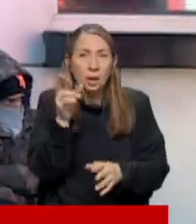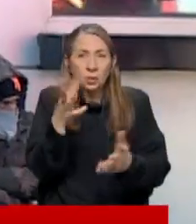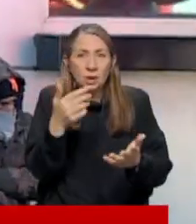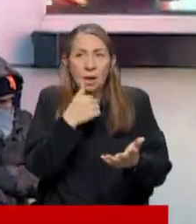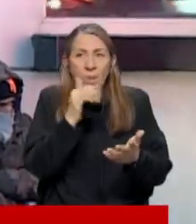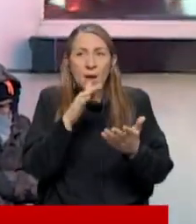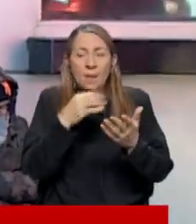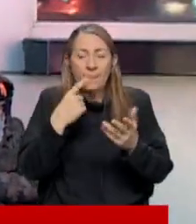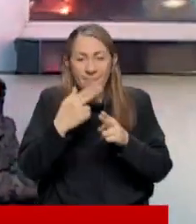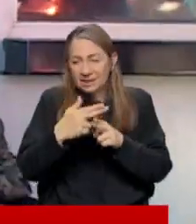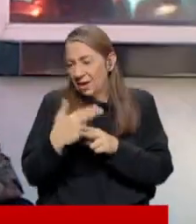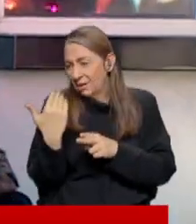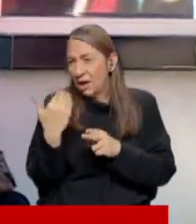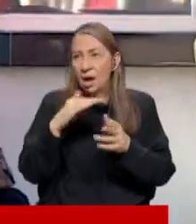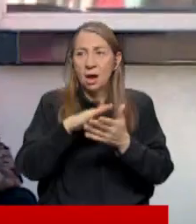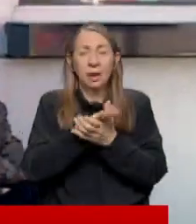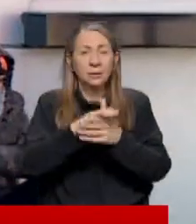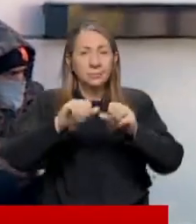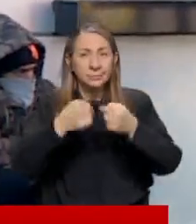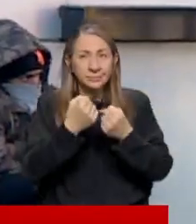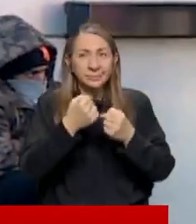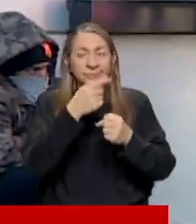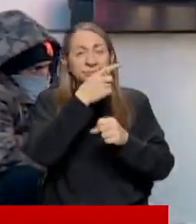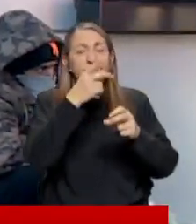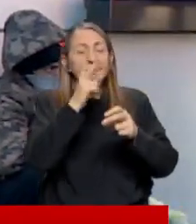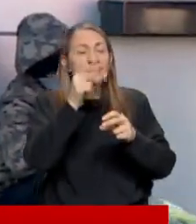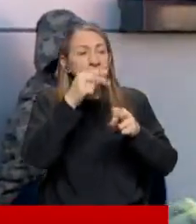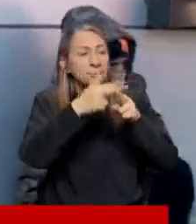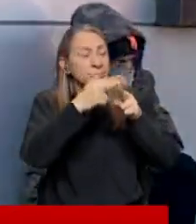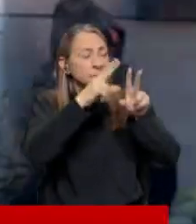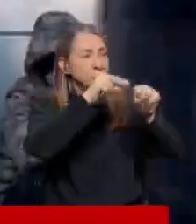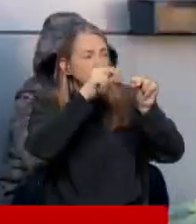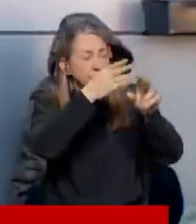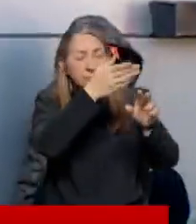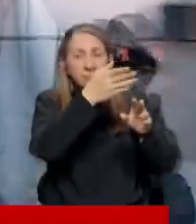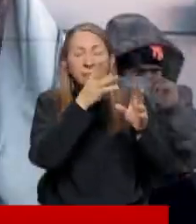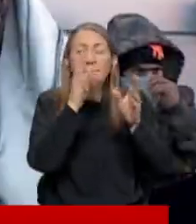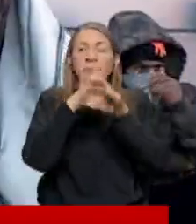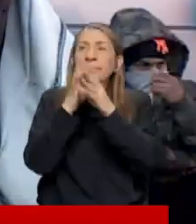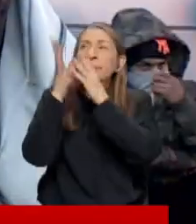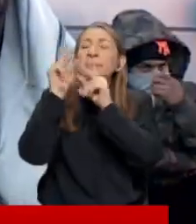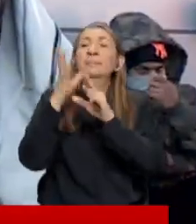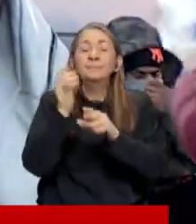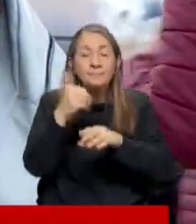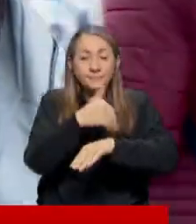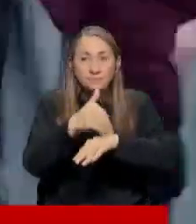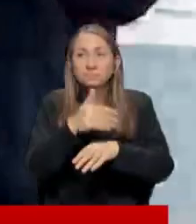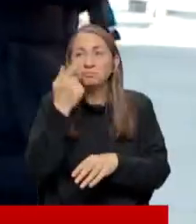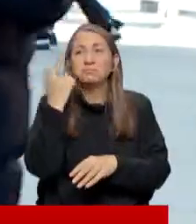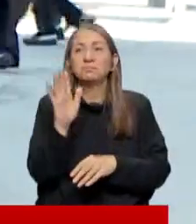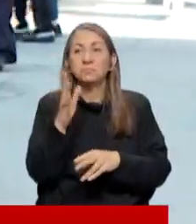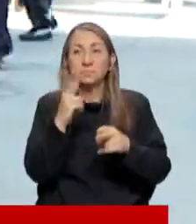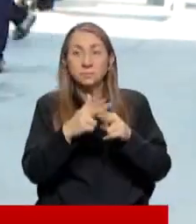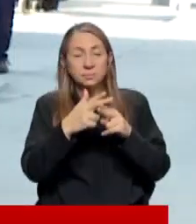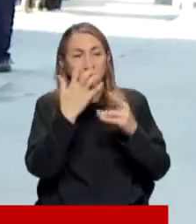randevusu abimin pazar günü ayağı kırıldı şeyde üzgün ağacıda kaldık yatırmadılar ne zaman ameliyata alacaklar belli değil